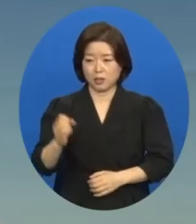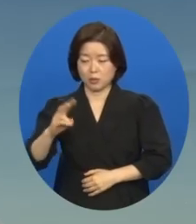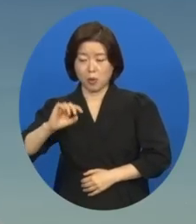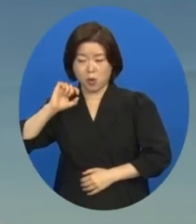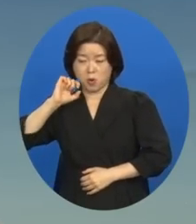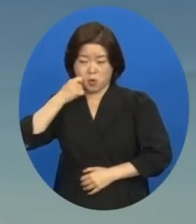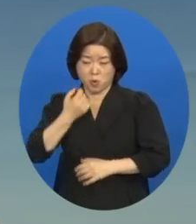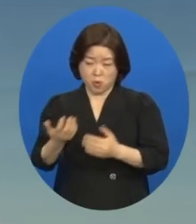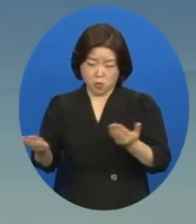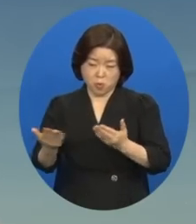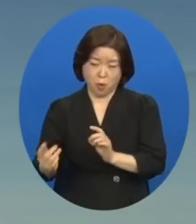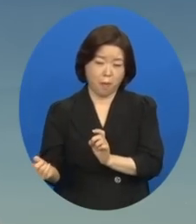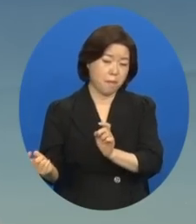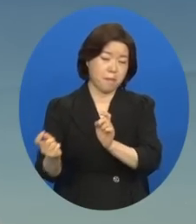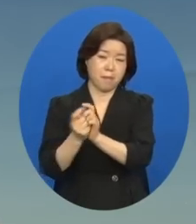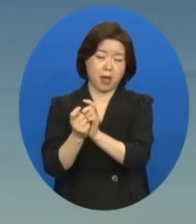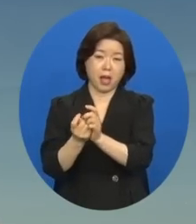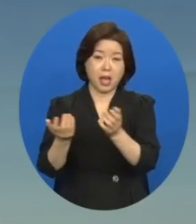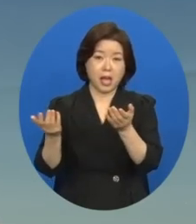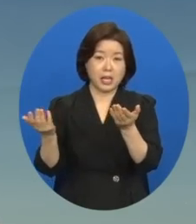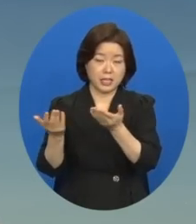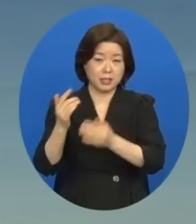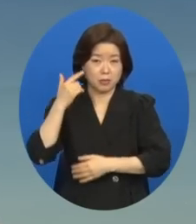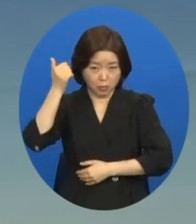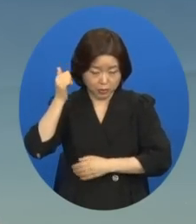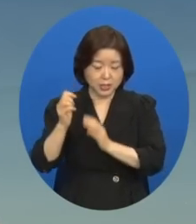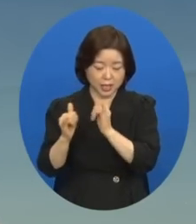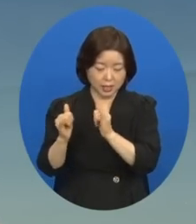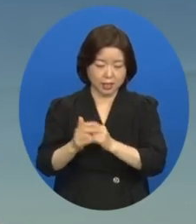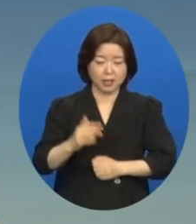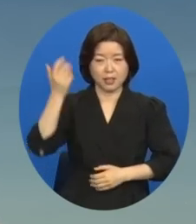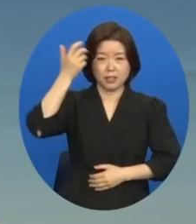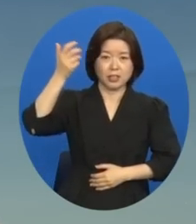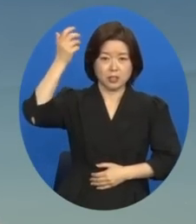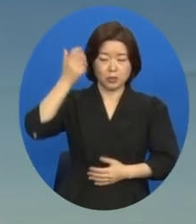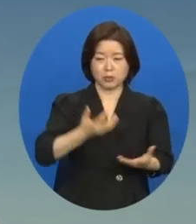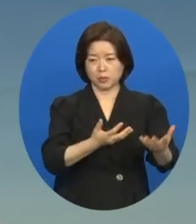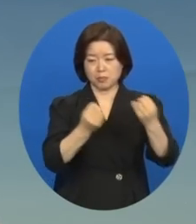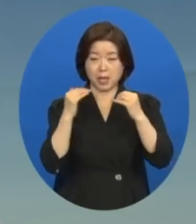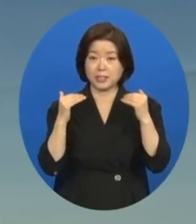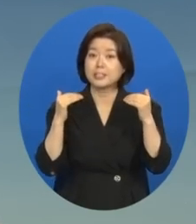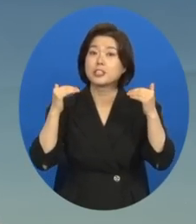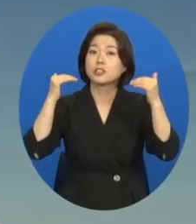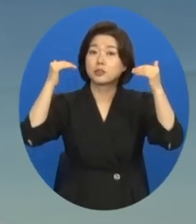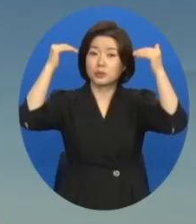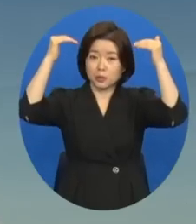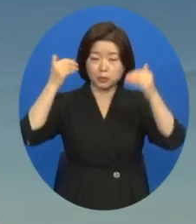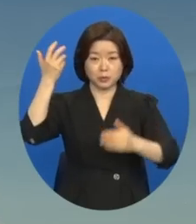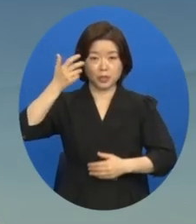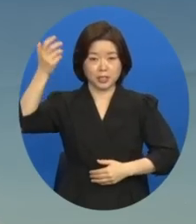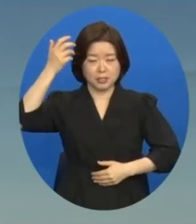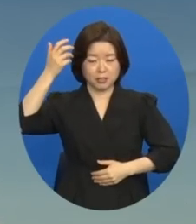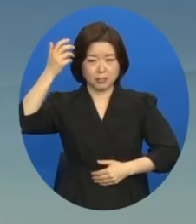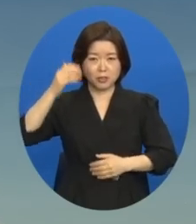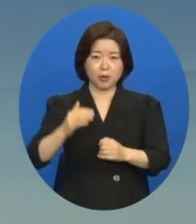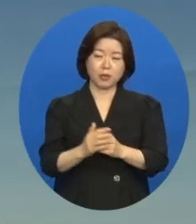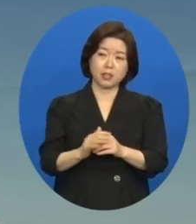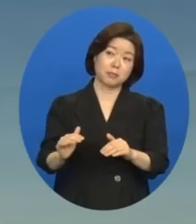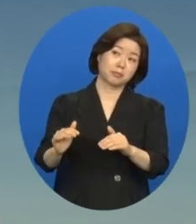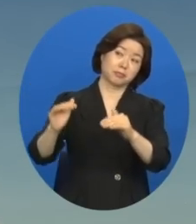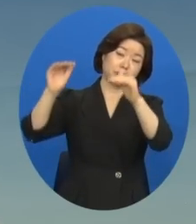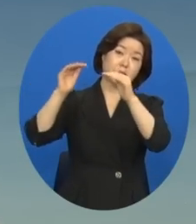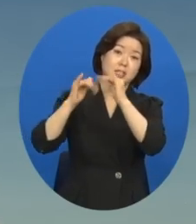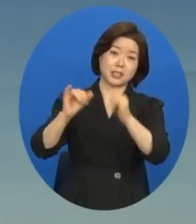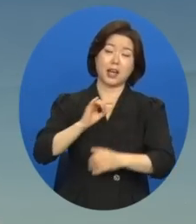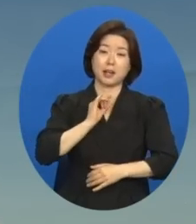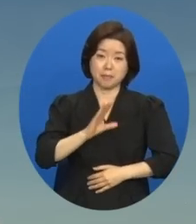사역을 만나게 되는 사역자들이나 영적으로 많이 성숙한 영적인 거인들에게만